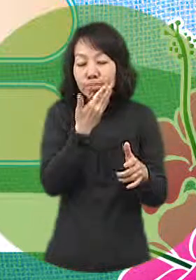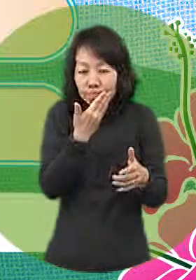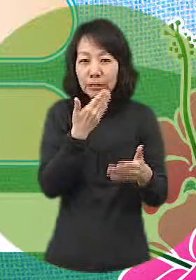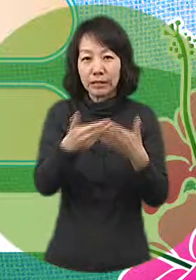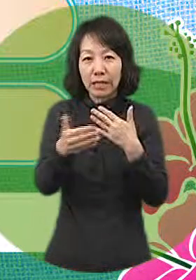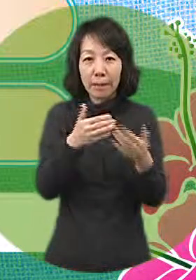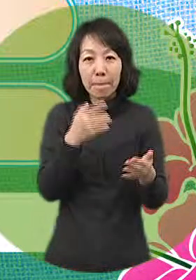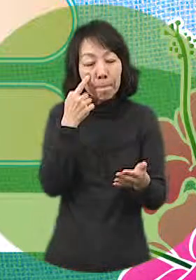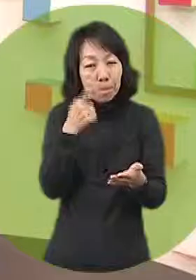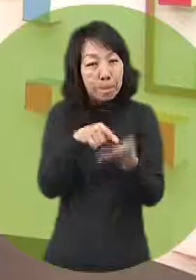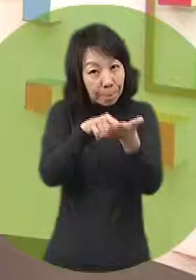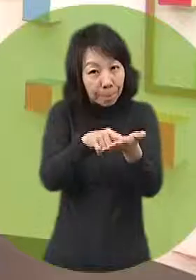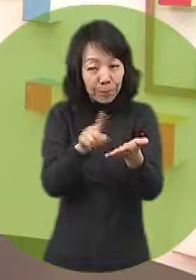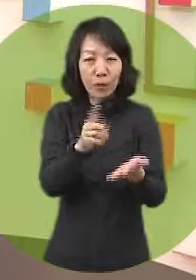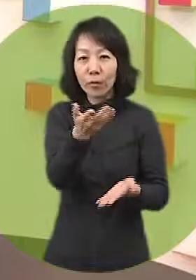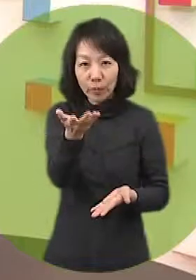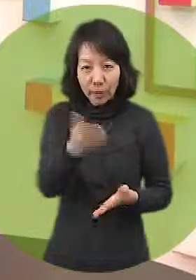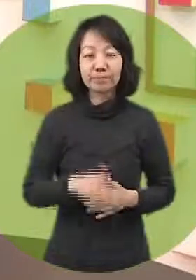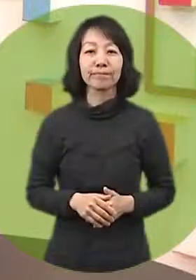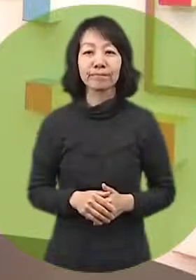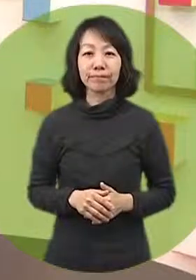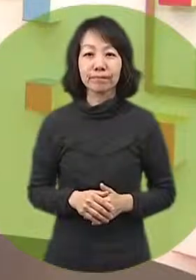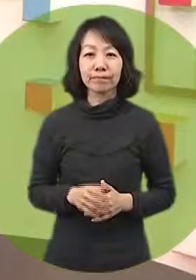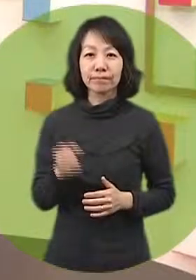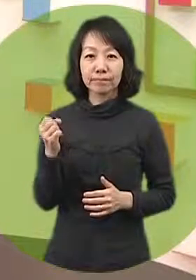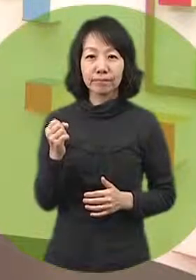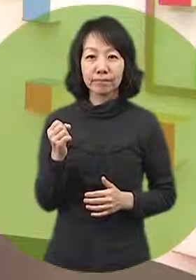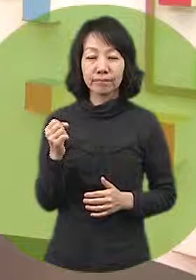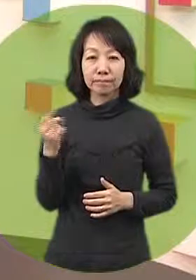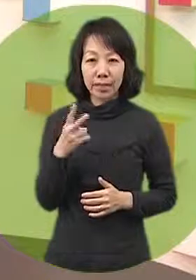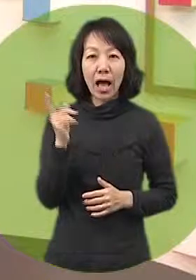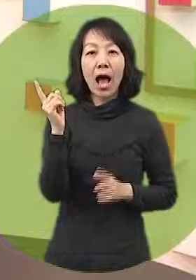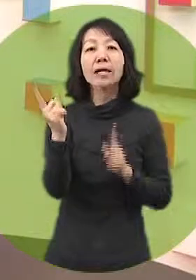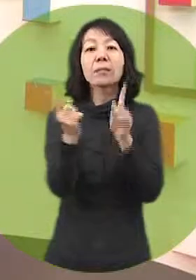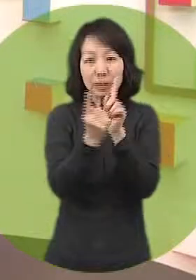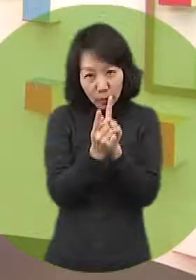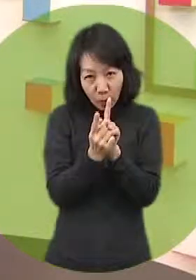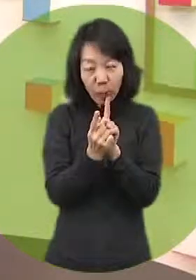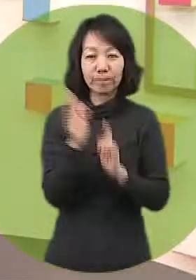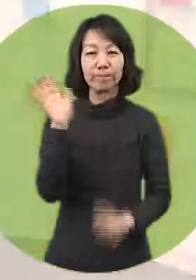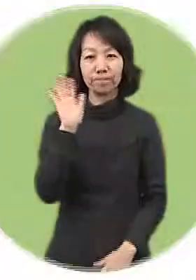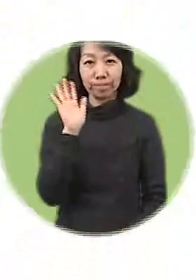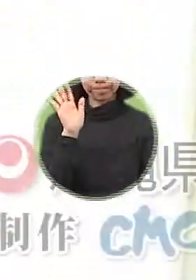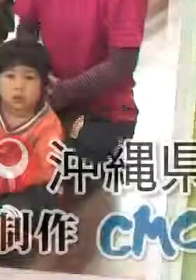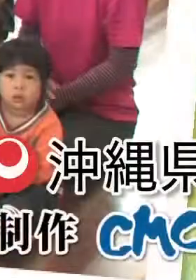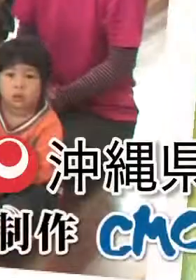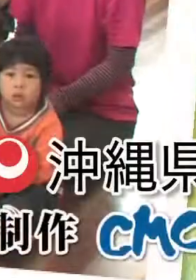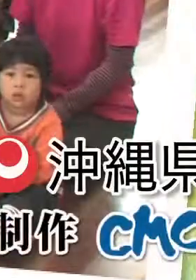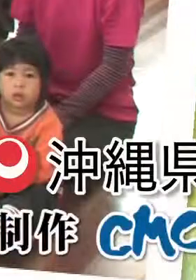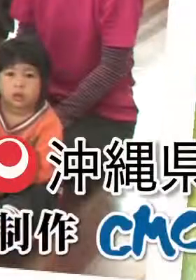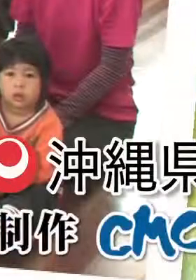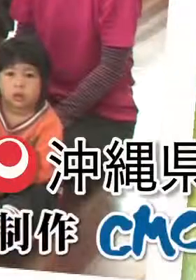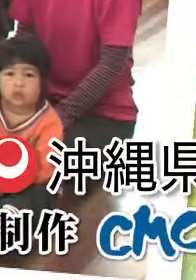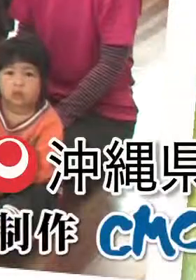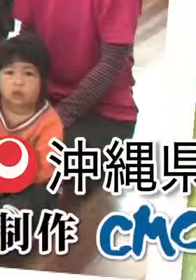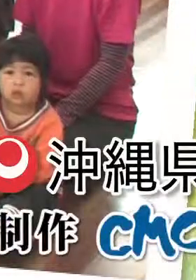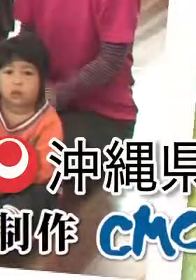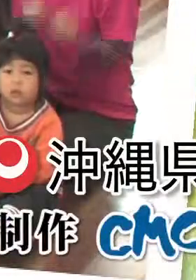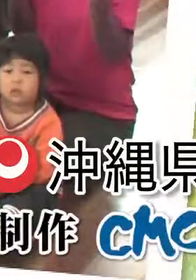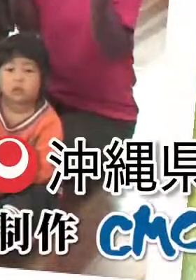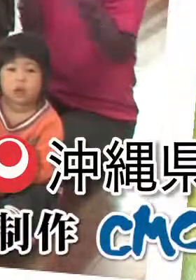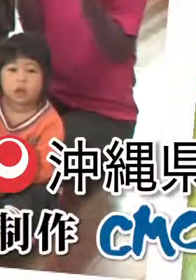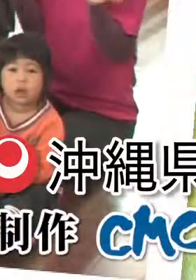をしませんか？それでは来週もこの時間にお会いしましょう。